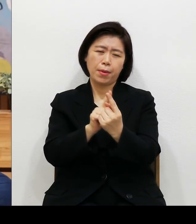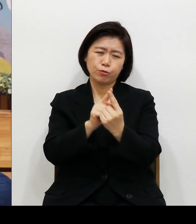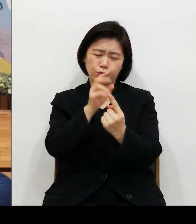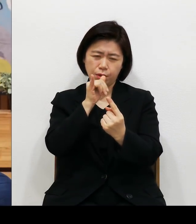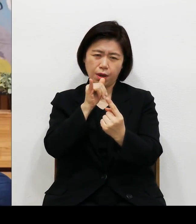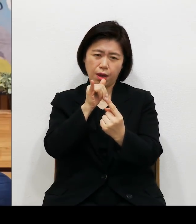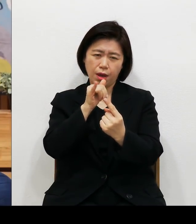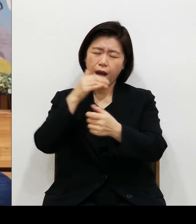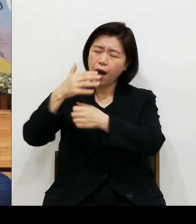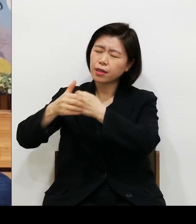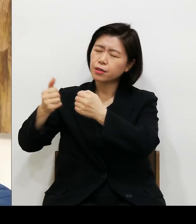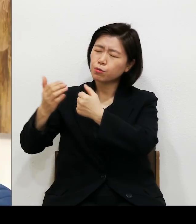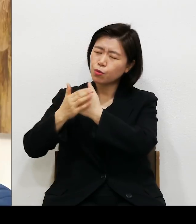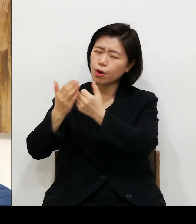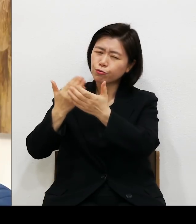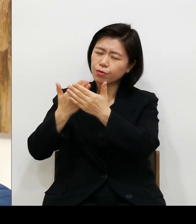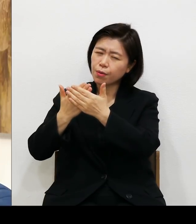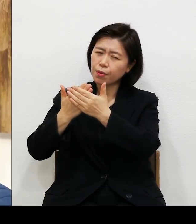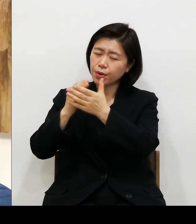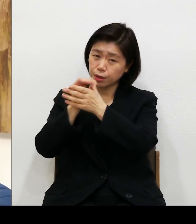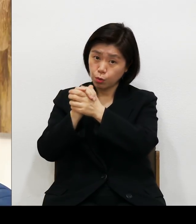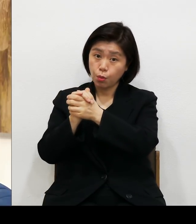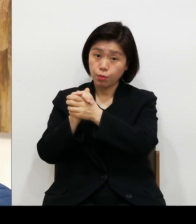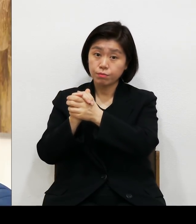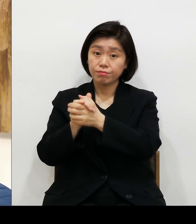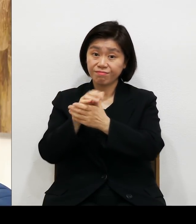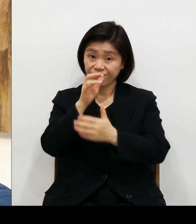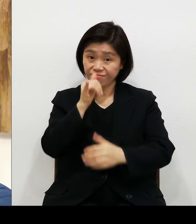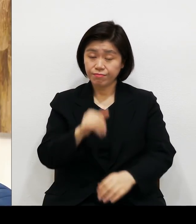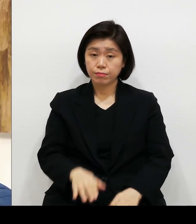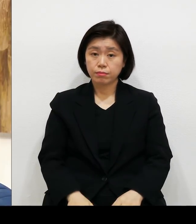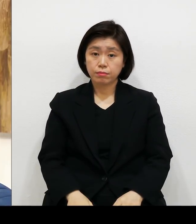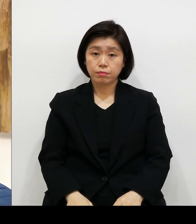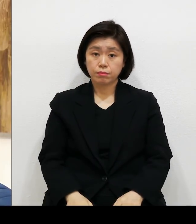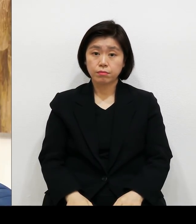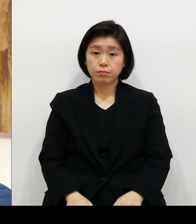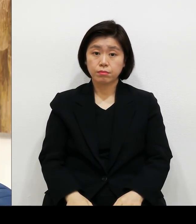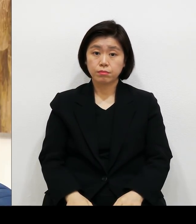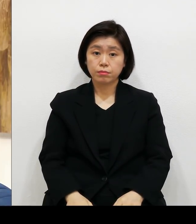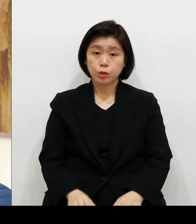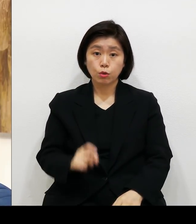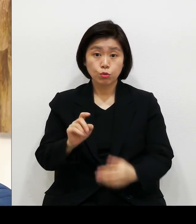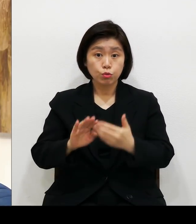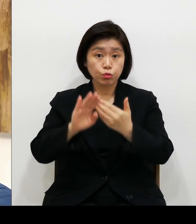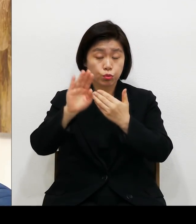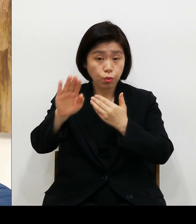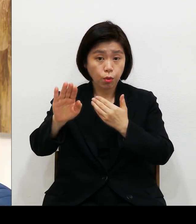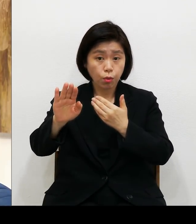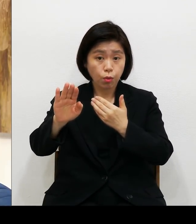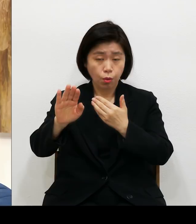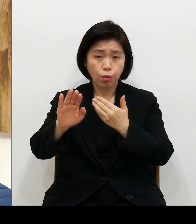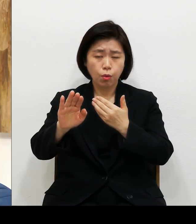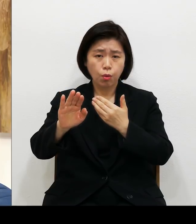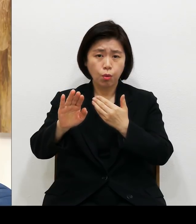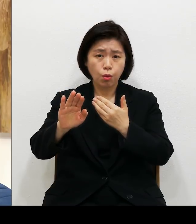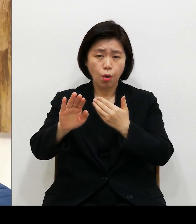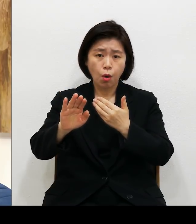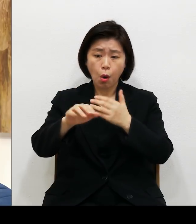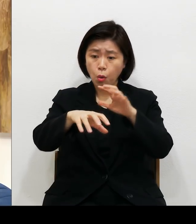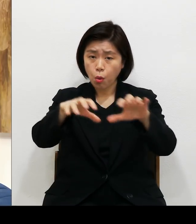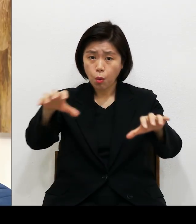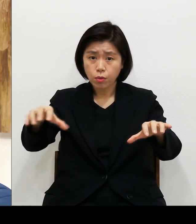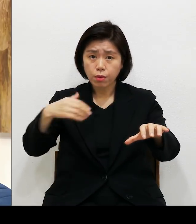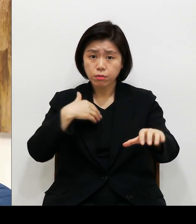해주십시오. 된다라고 하면. 그러고 나서 몇 달 뒤에 여가부 장관한테 연락이 온 거였고 막